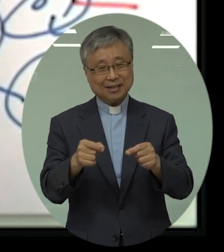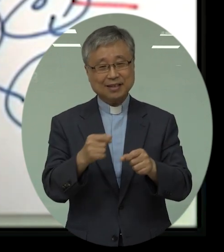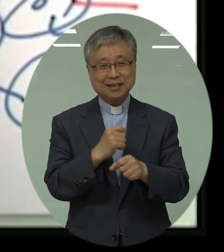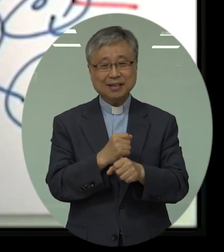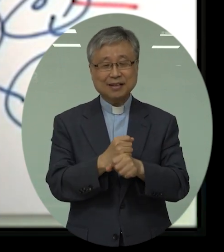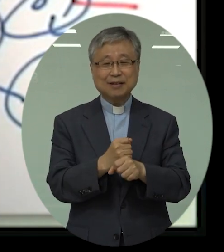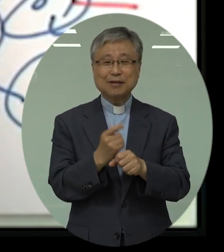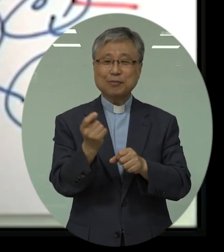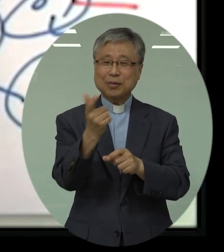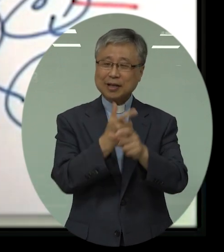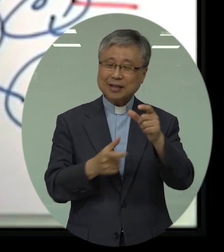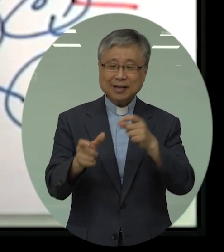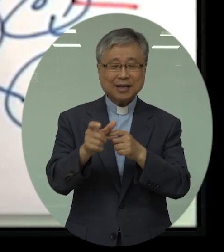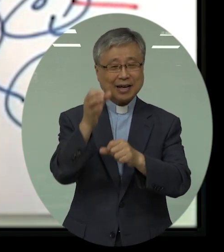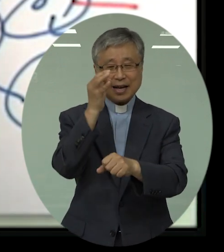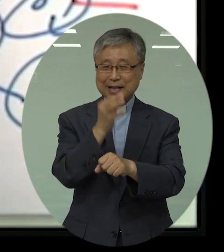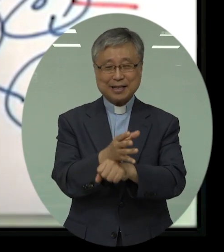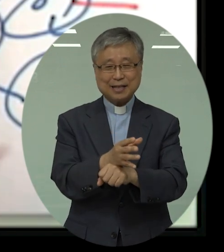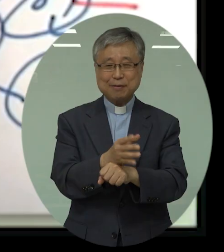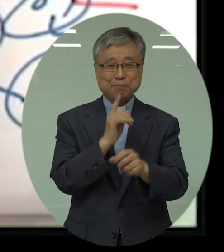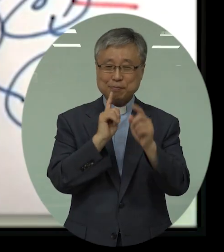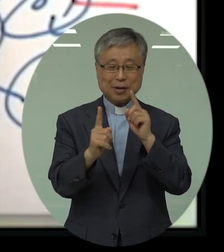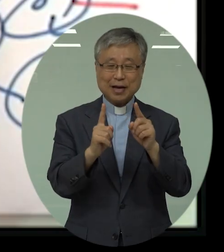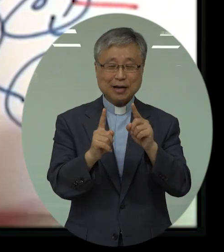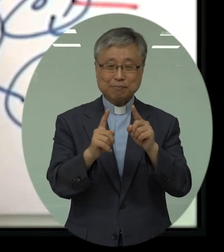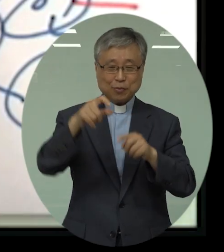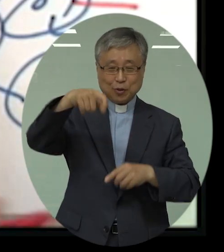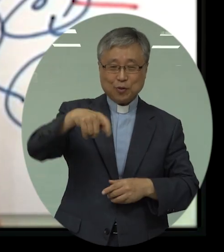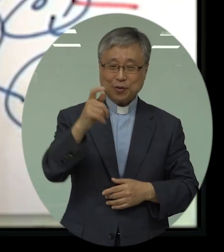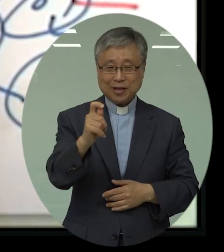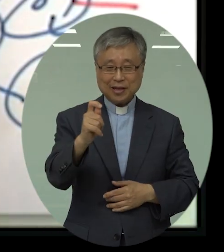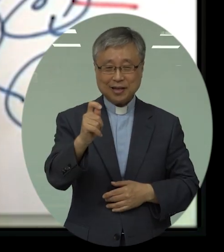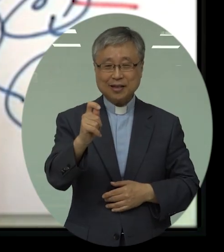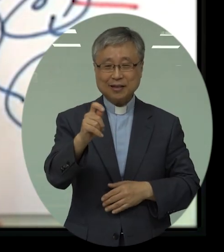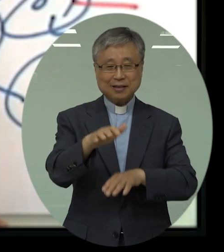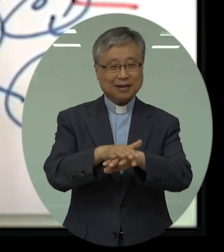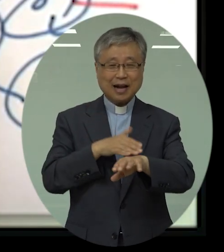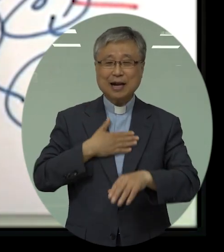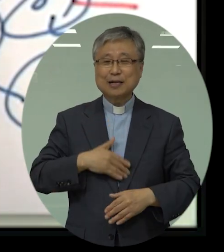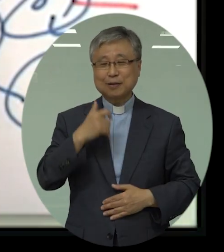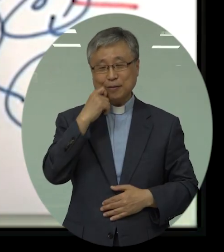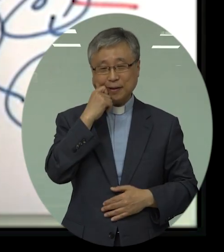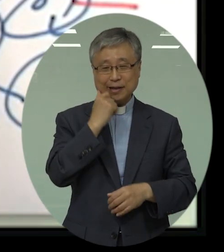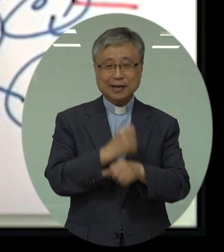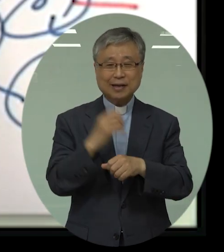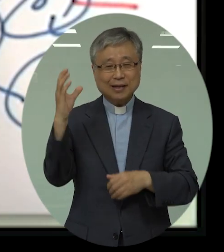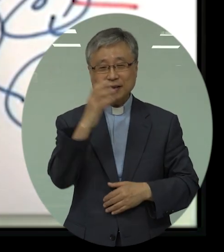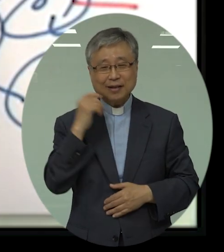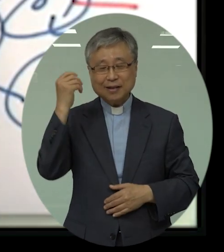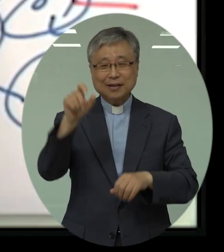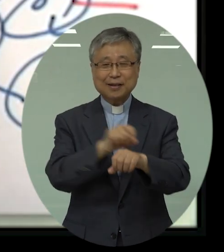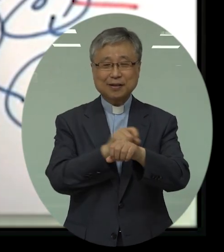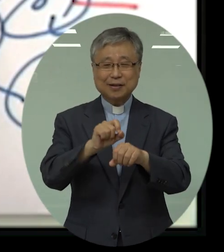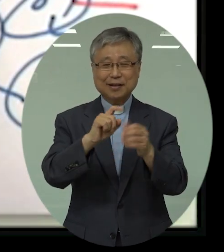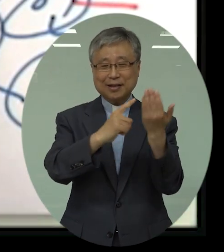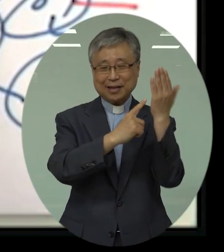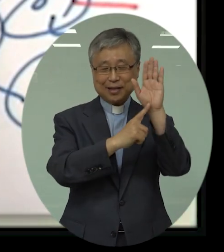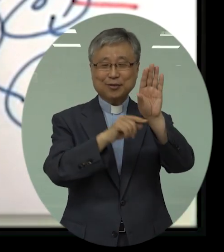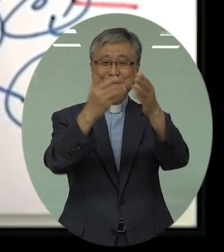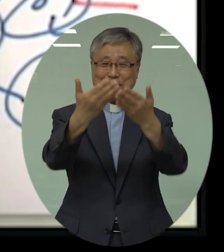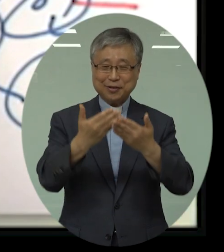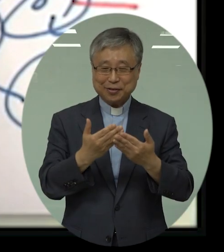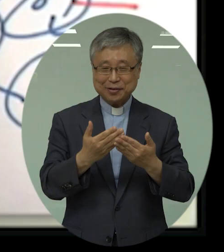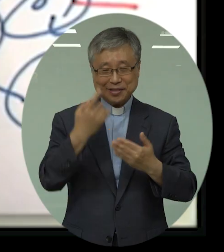아직까지 이거보다 더 간단 명료하게 만든 큐티의 틀을 알지 못해요. 나는 성령님이 특별한 계시를 주셨다고